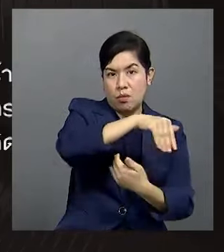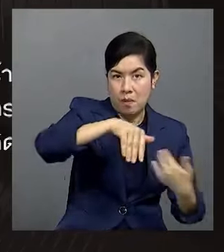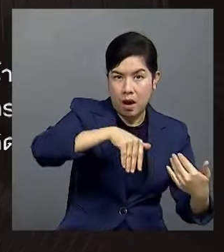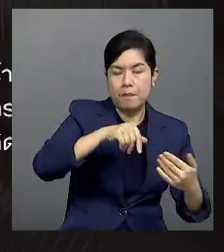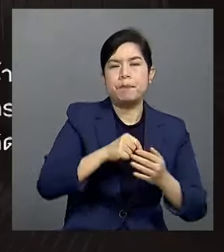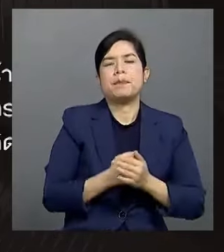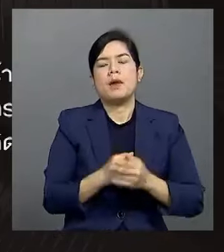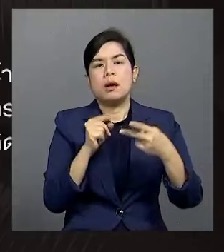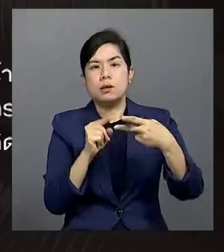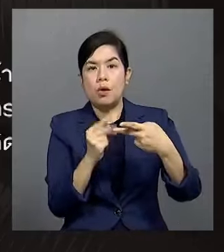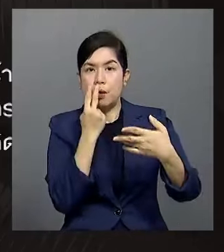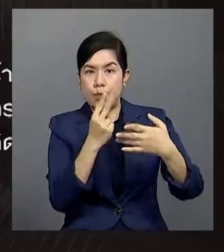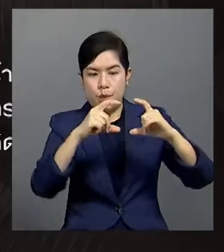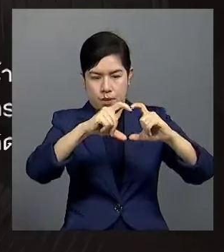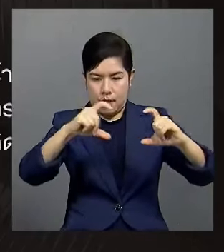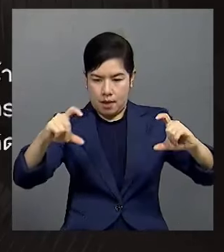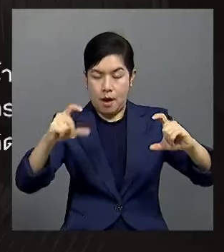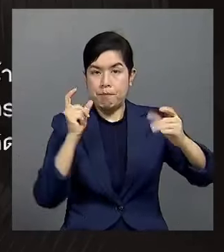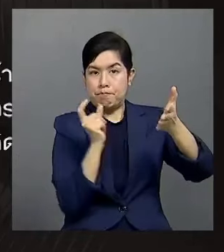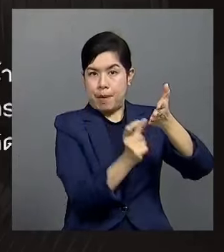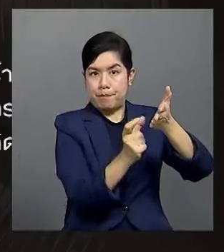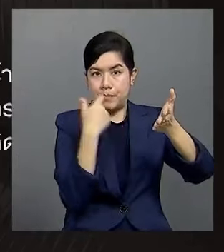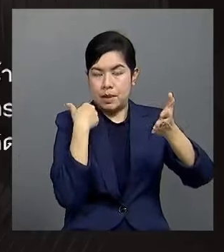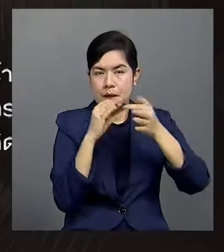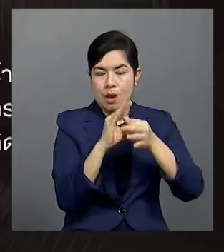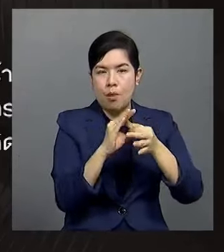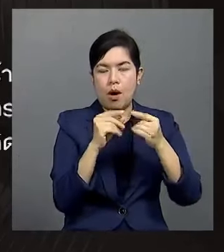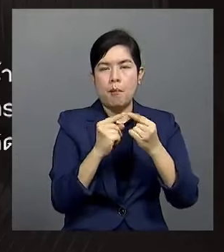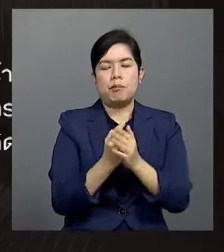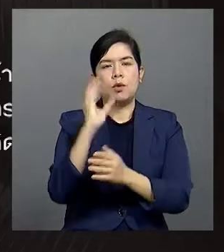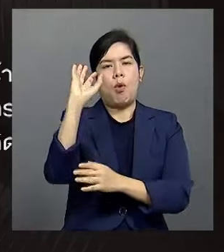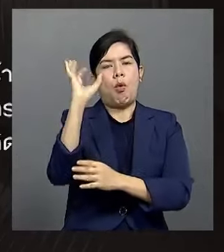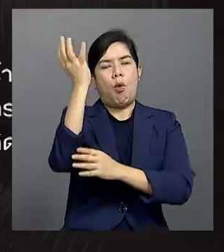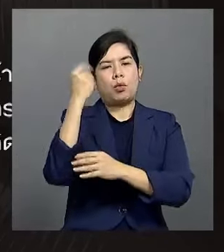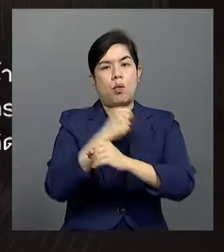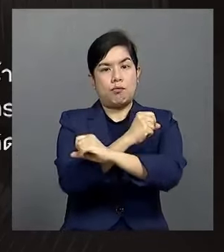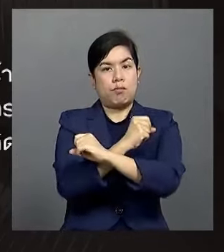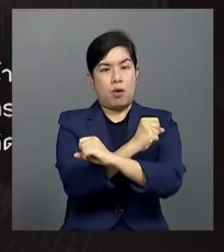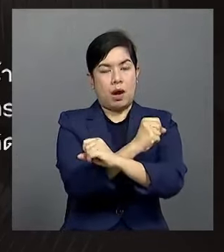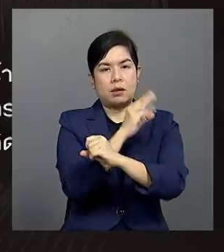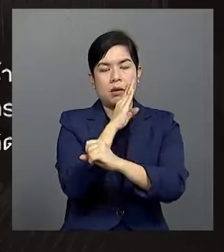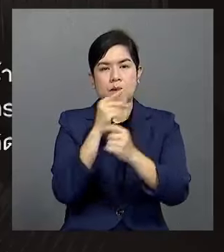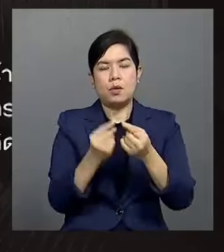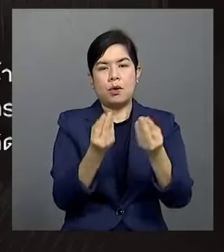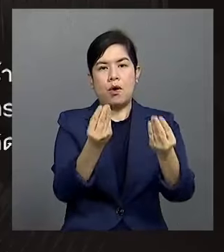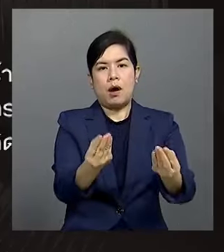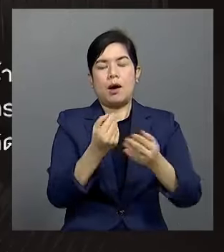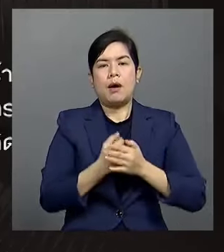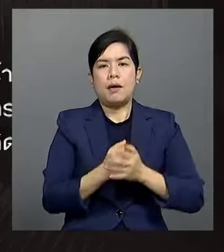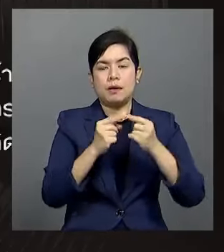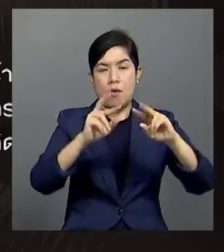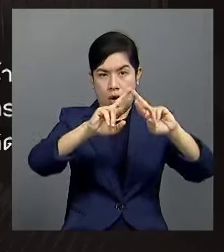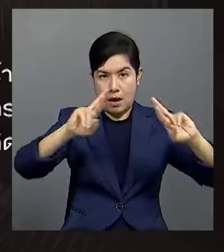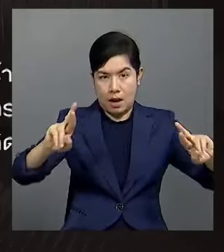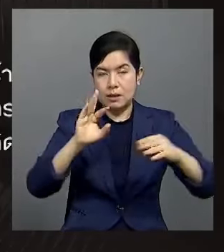ากรักโลกหรือ Eco Label ให้กับร้านค้าที่เลือกบรรจุภัณฑ์ที่เป็นมิตรต่อสิ่งแวดล้อม